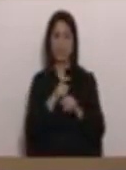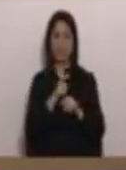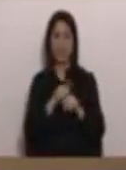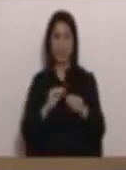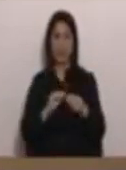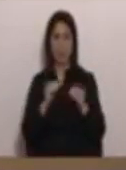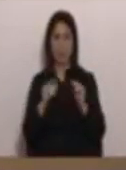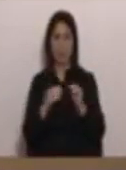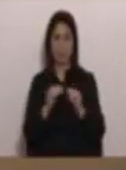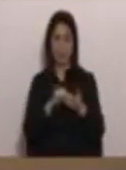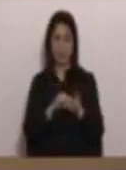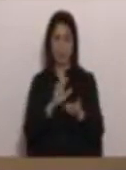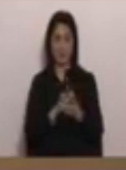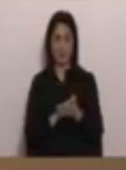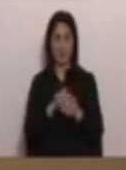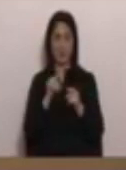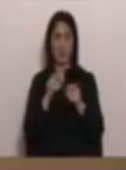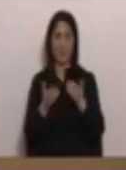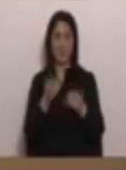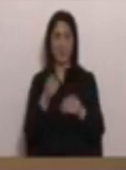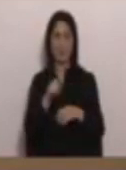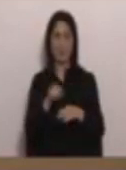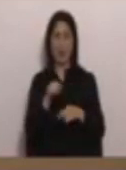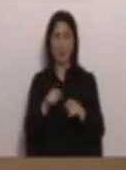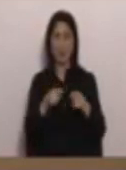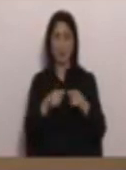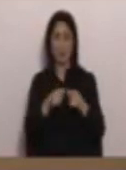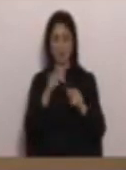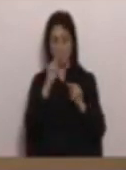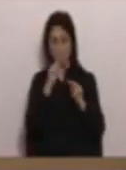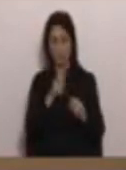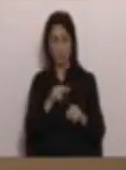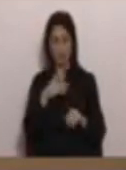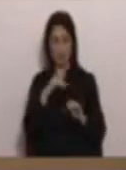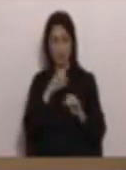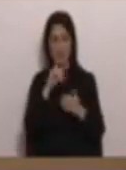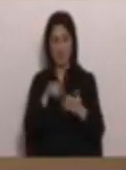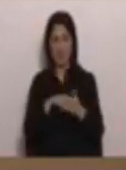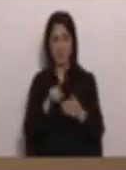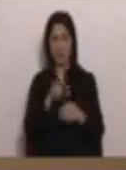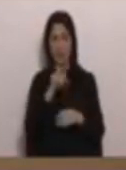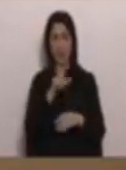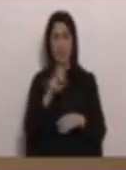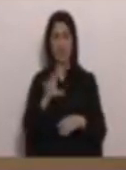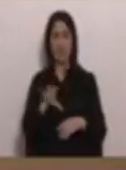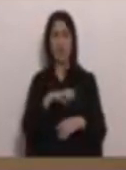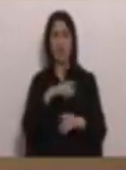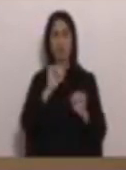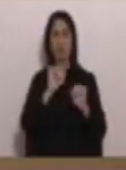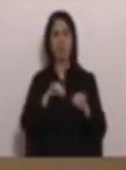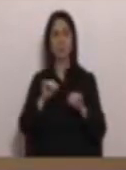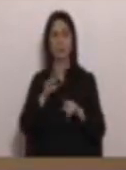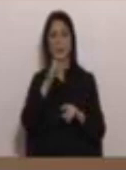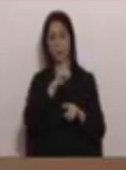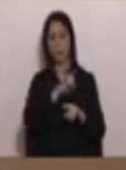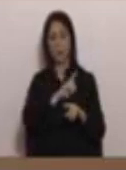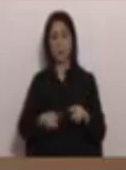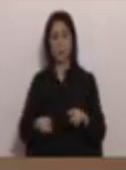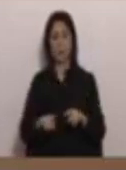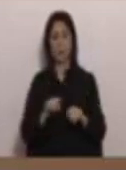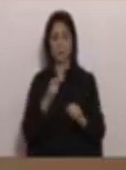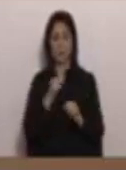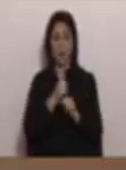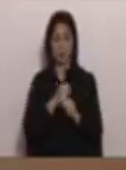პრობლემაა დარეგისტრირება და იქნებ ამ კუთხით მივხედოთ ჩვენ ამ საკითხს, რომ ადამიანებს ჰქონდეთ შესაძლებლობა დროულად